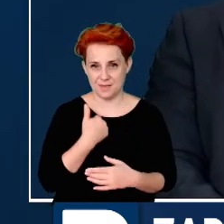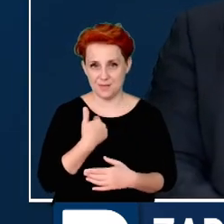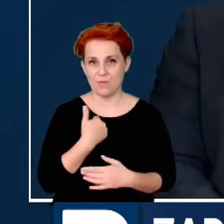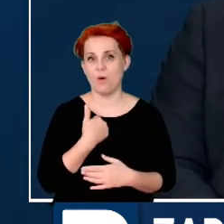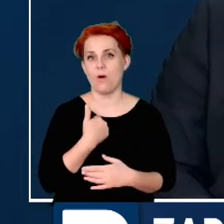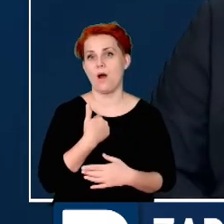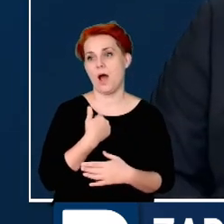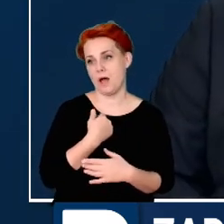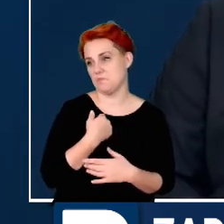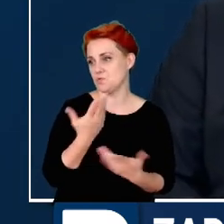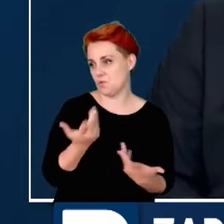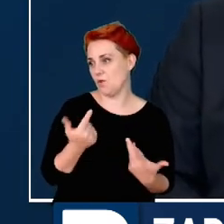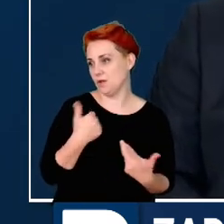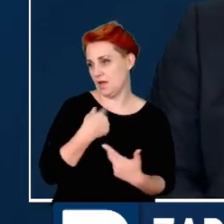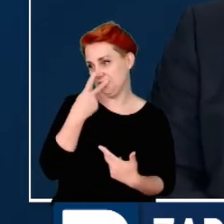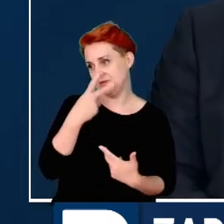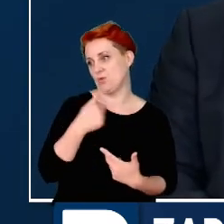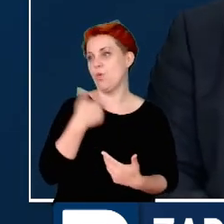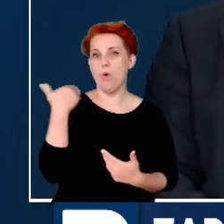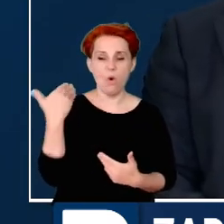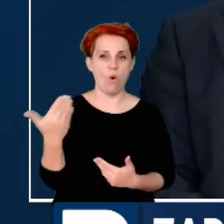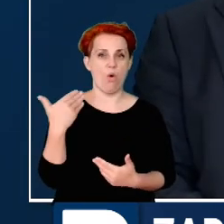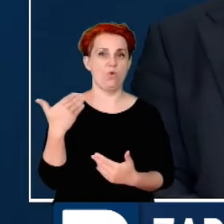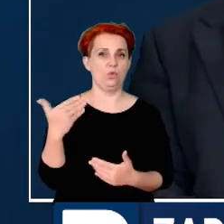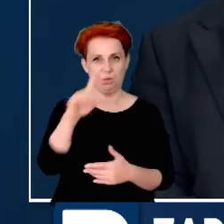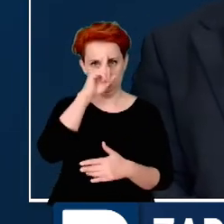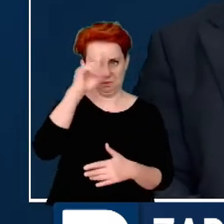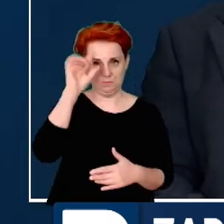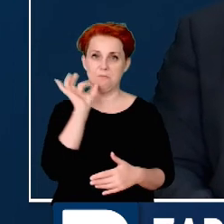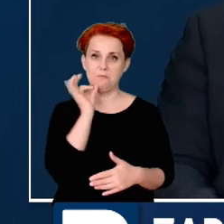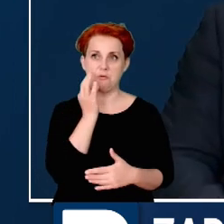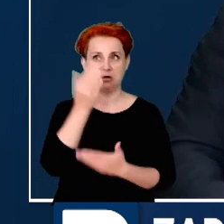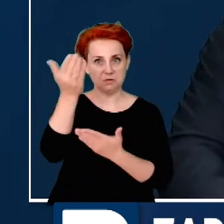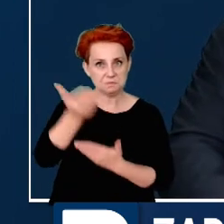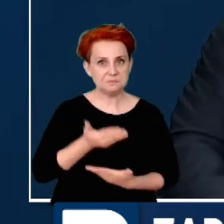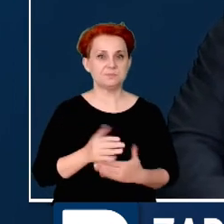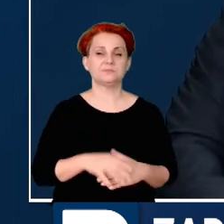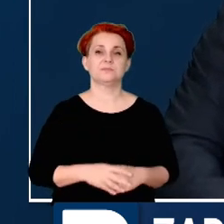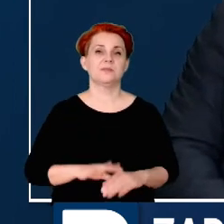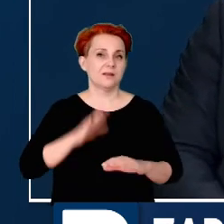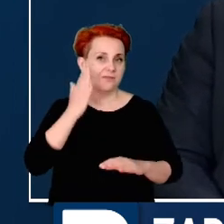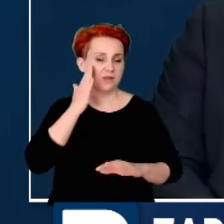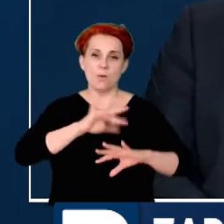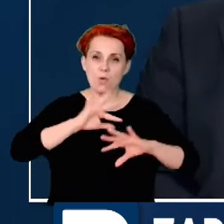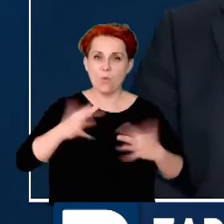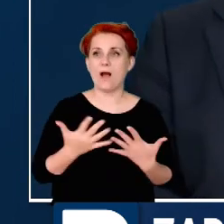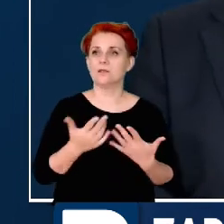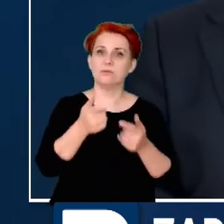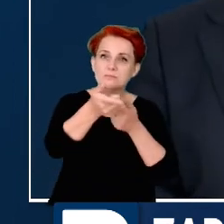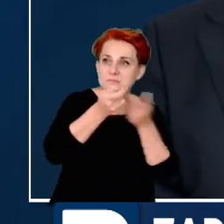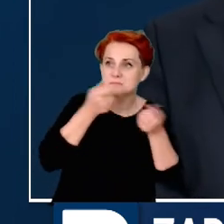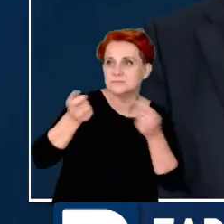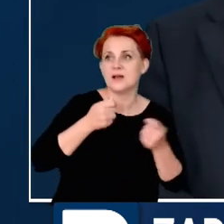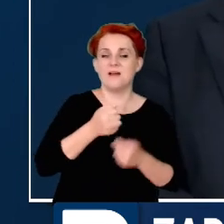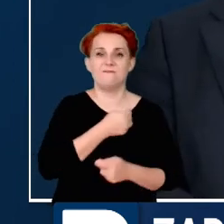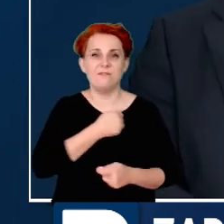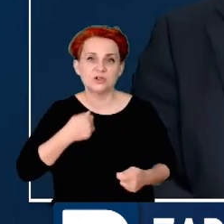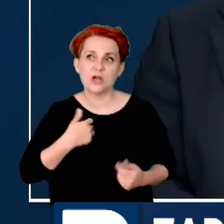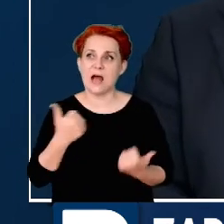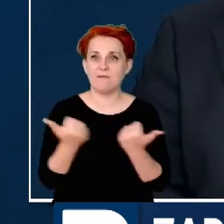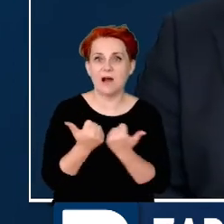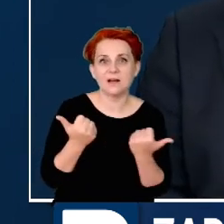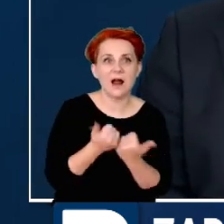za honor, bo łatwo jest zawsze ściągnąć kogoś do Warszawy, do Krakowa, natomiast wchodzenie pod strzech